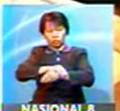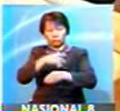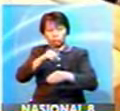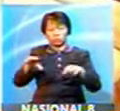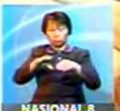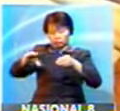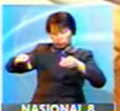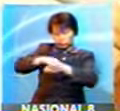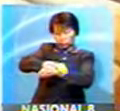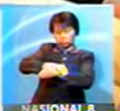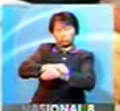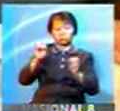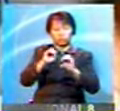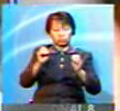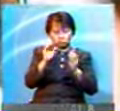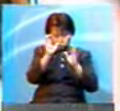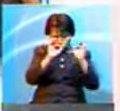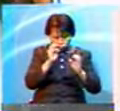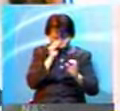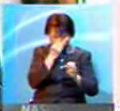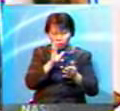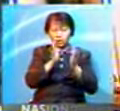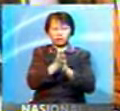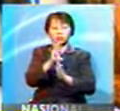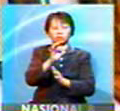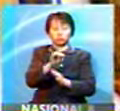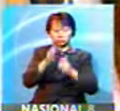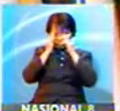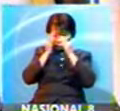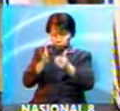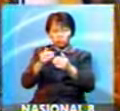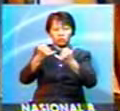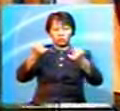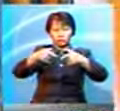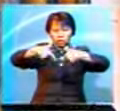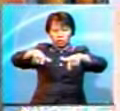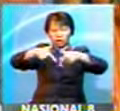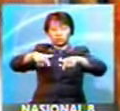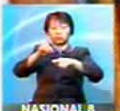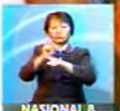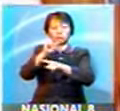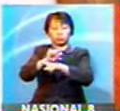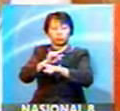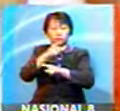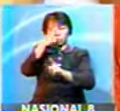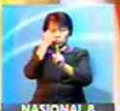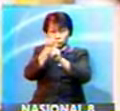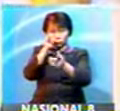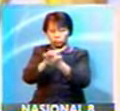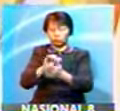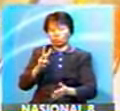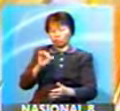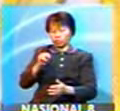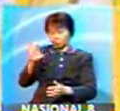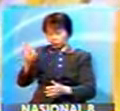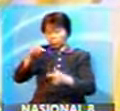Menghasilkan sarung parang tanpa ukiran corak, maka Wan Omar amat menitik beratkan jenis kayu yang diguna. Bagi tujuan itu, Wan Omar